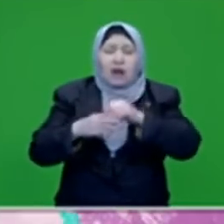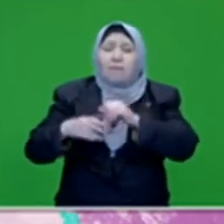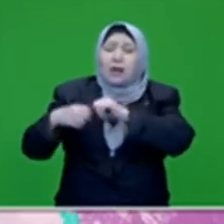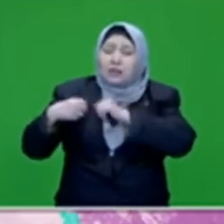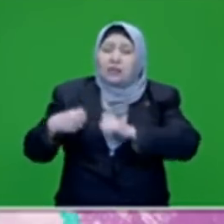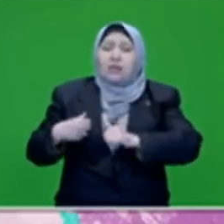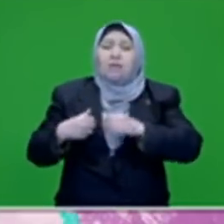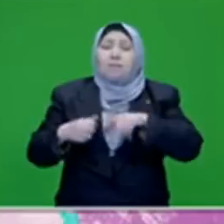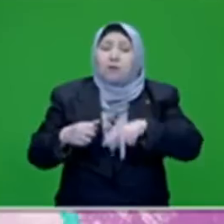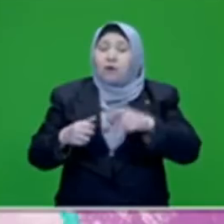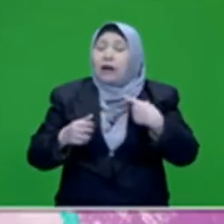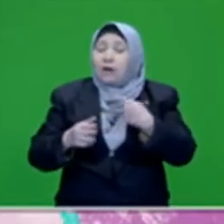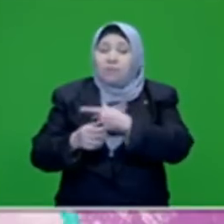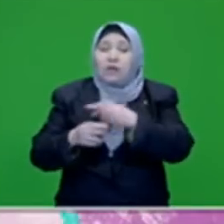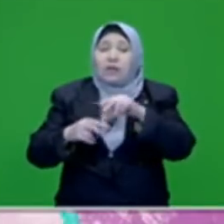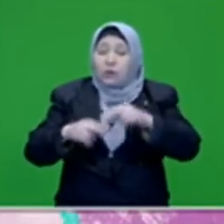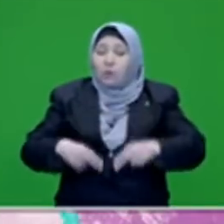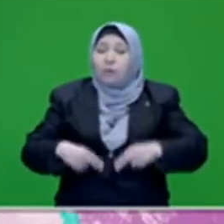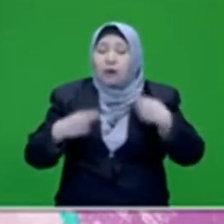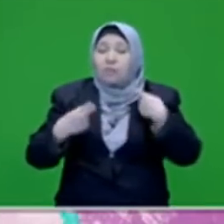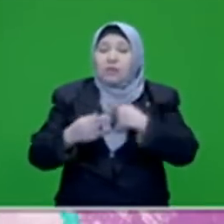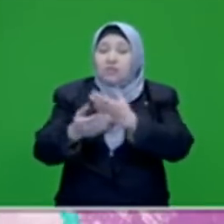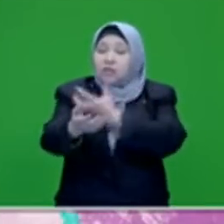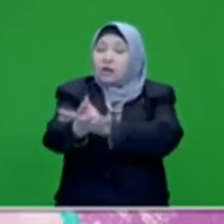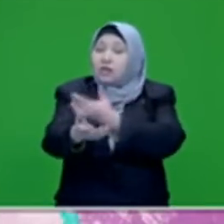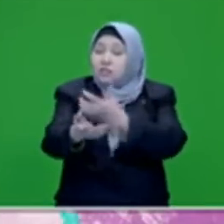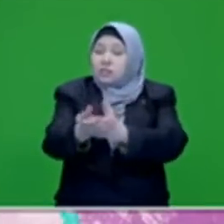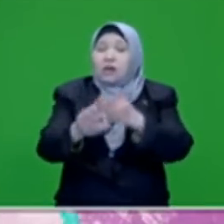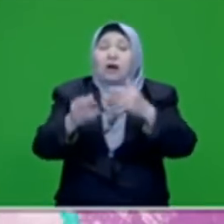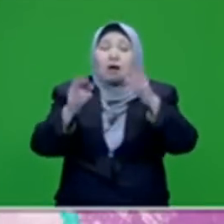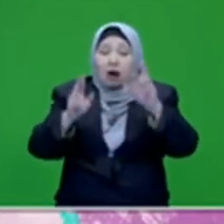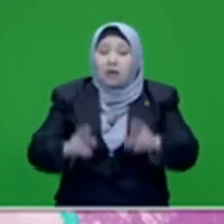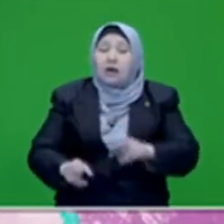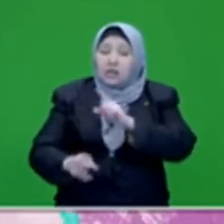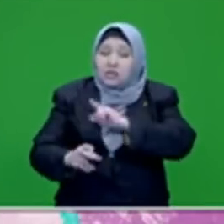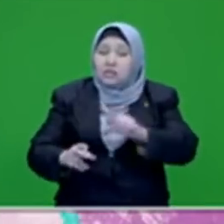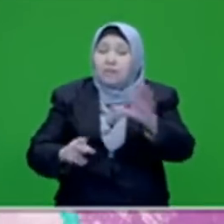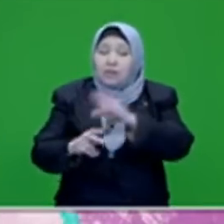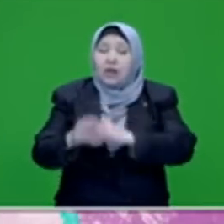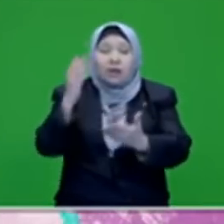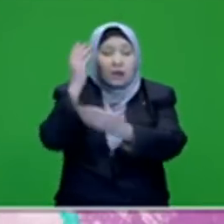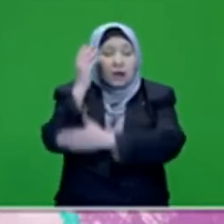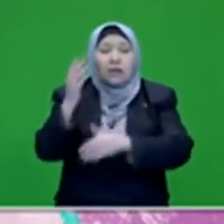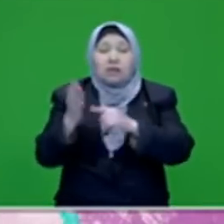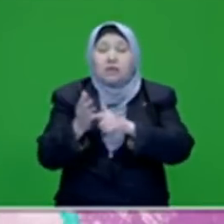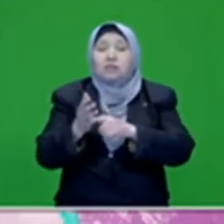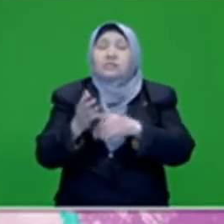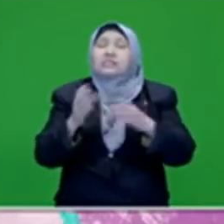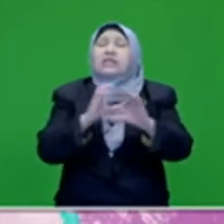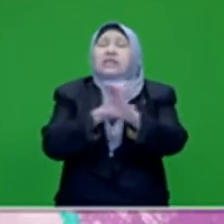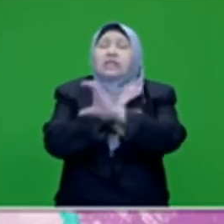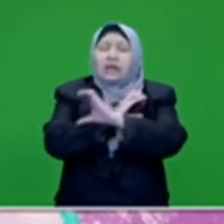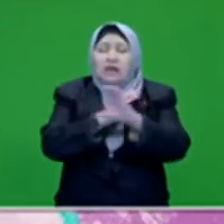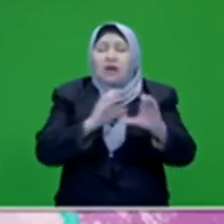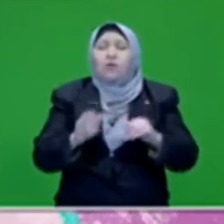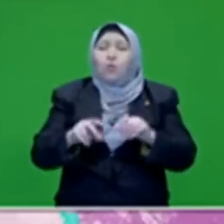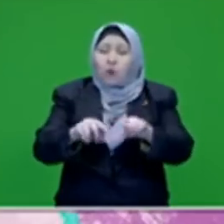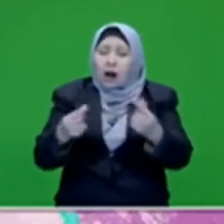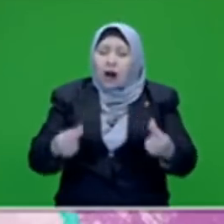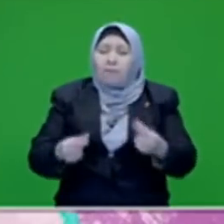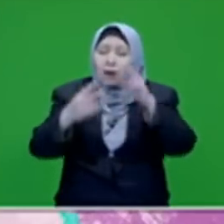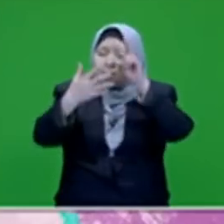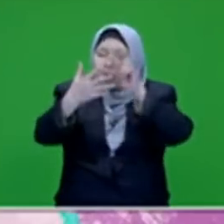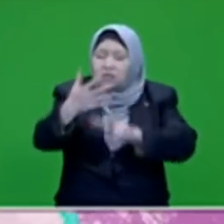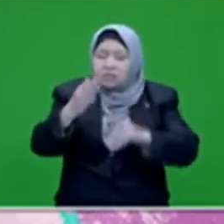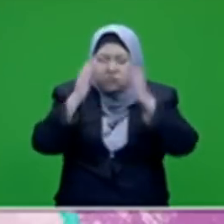Allah. Jadikanlah anak cucu kami, generasi kami, rakyat Islam Muslim di negara ini, ya Allah, cintakan Al-Quran, membacanya, menghayati